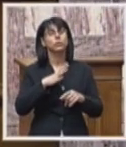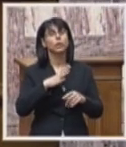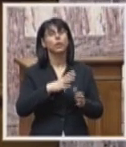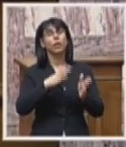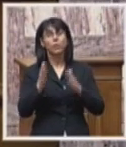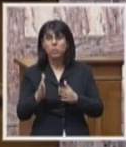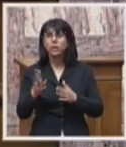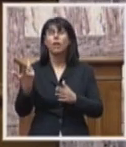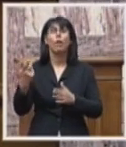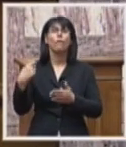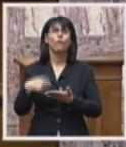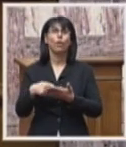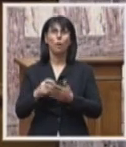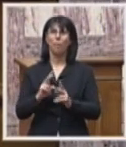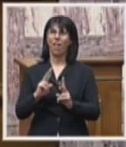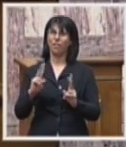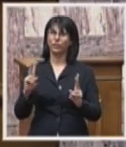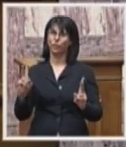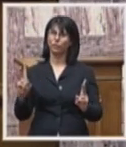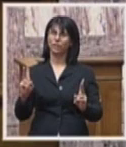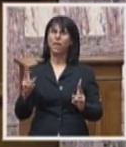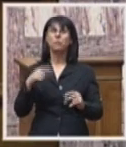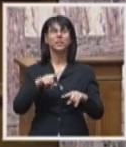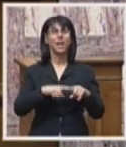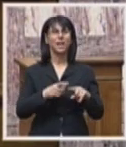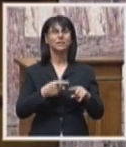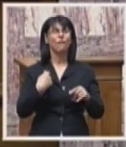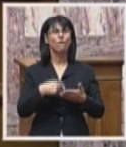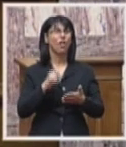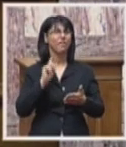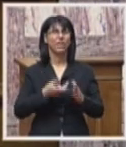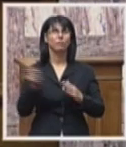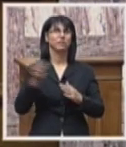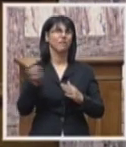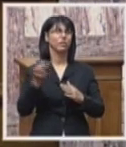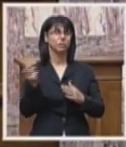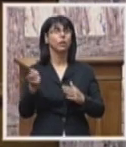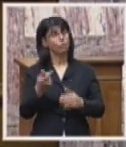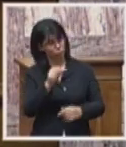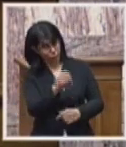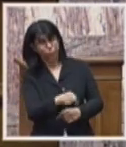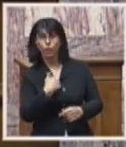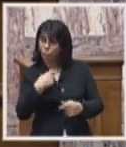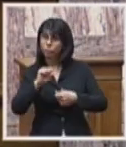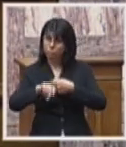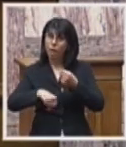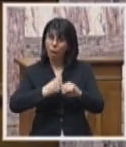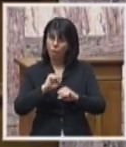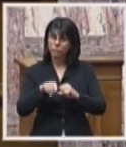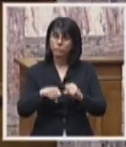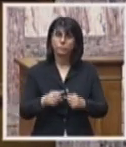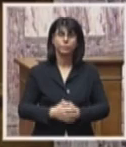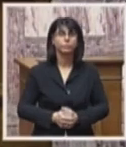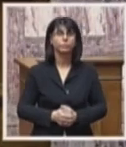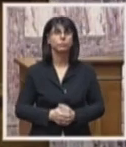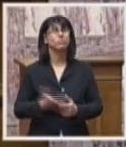φορολογικοί παράδεισοι για να μπορεί να ξεφεύγουν Έλληνες με τη φοροδιαφυγή. Σε αυτό συμφωνώ και κάνουμε αγώνα. Όπως το έχω θέσει και στον κύριο